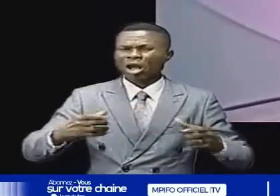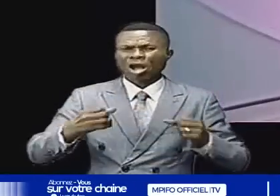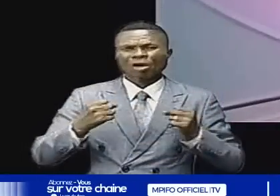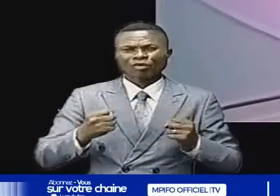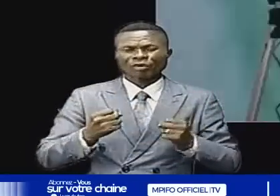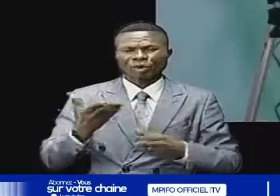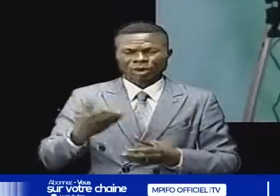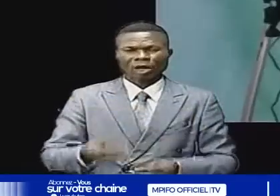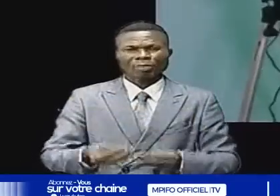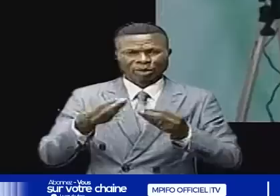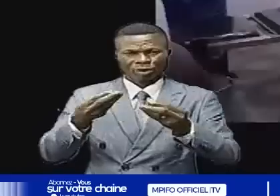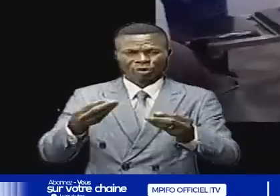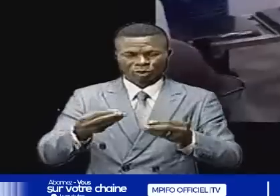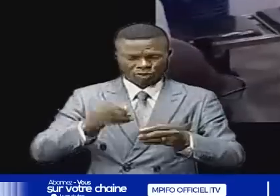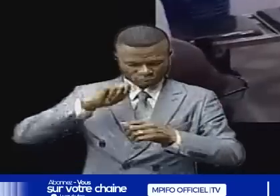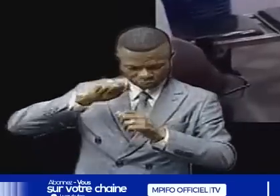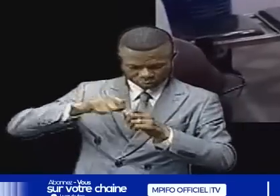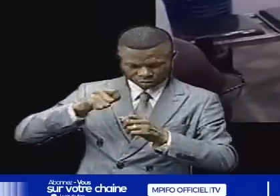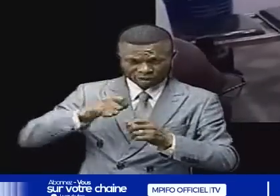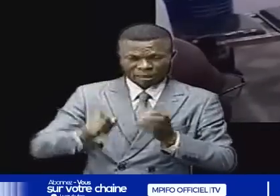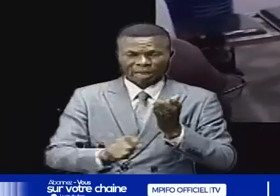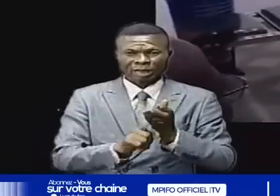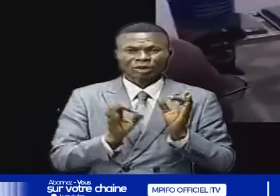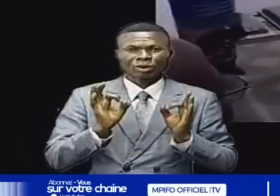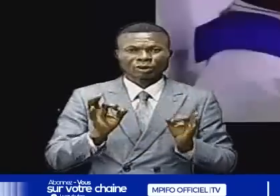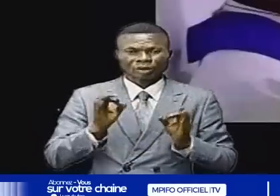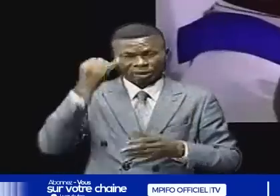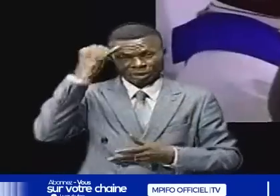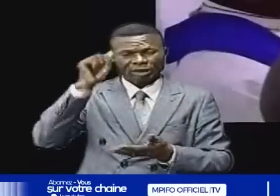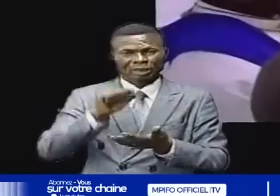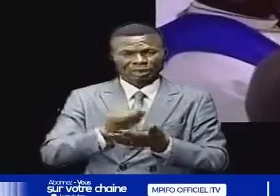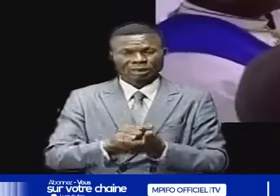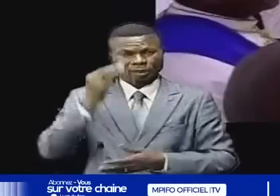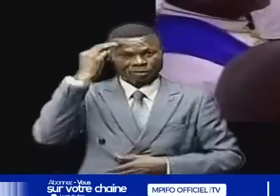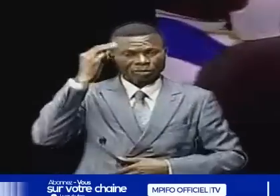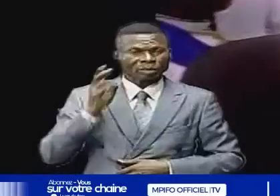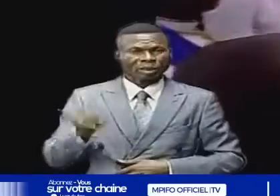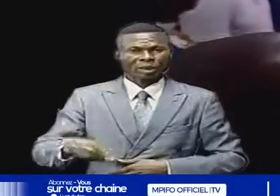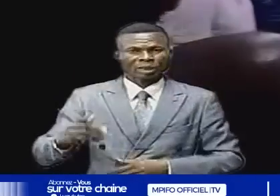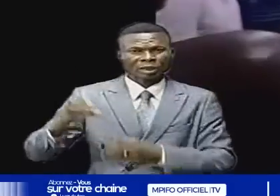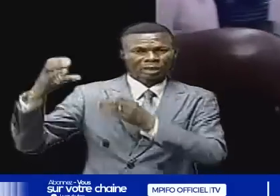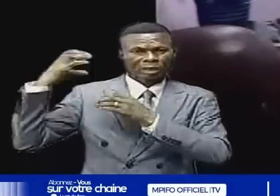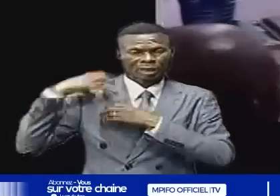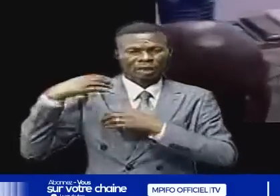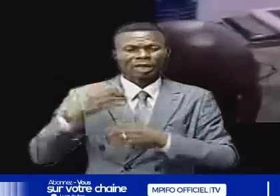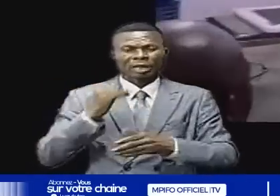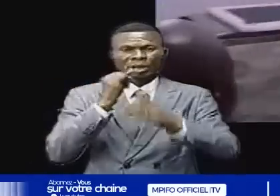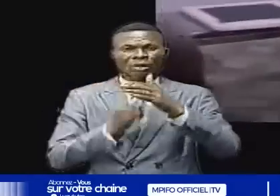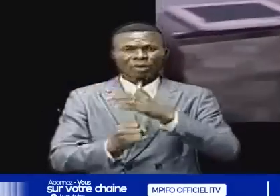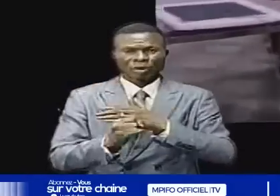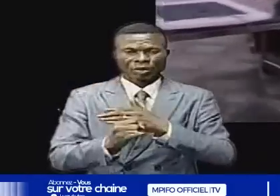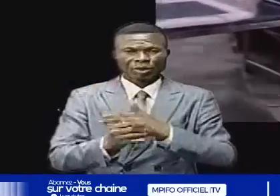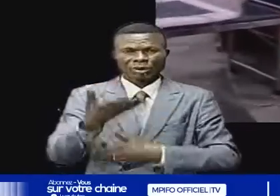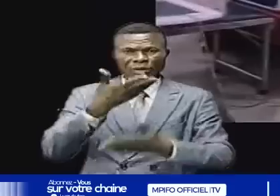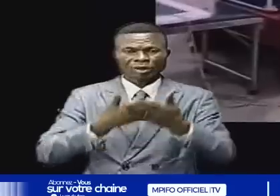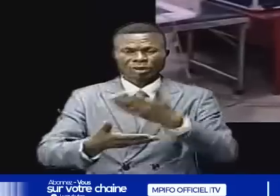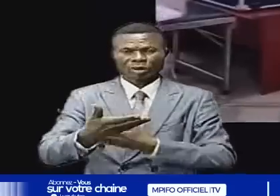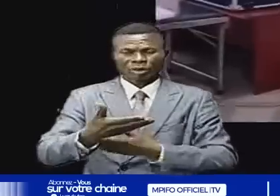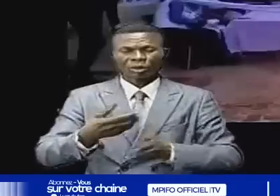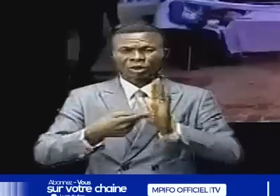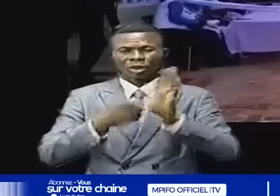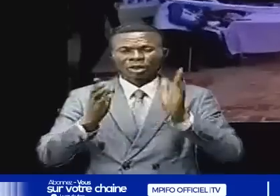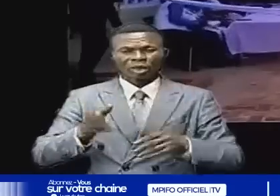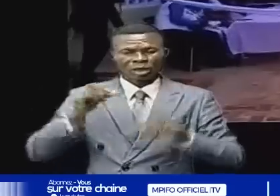pour les laboratoires de la nouvelle technologie. C'est dans cette optique que le ministre provincial en charge de l'intérieur et représentant les gouverneurs de